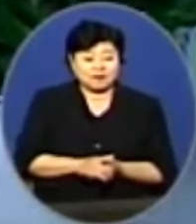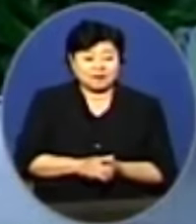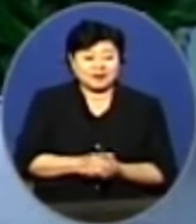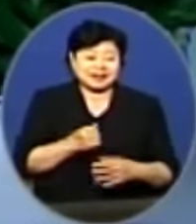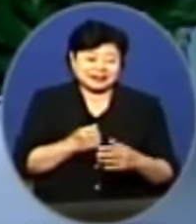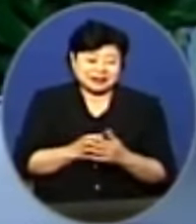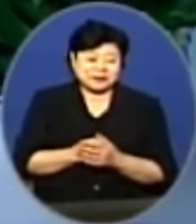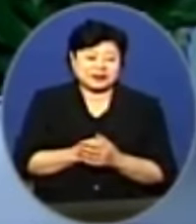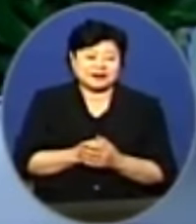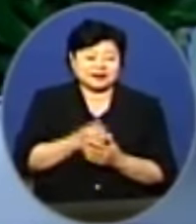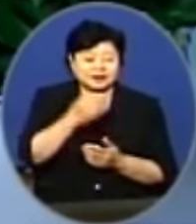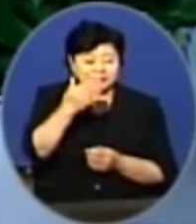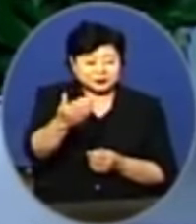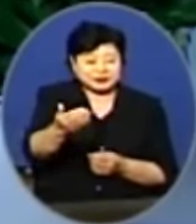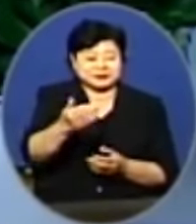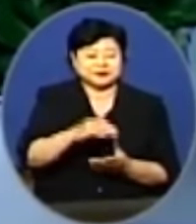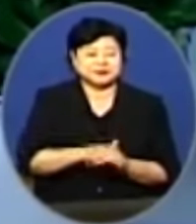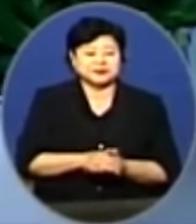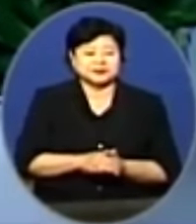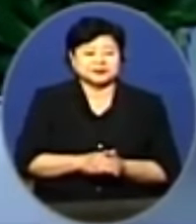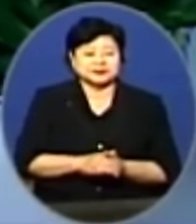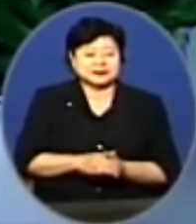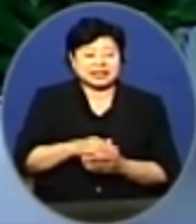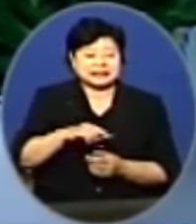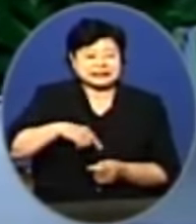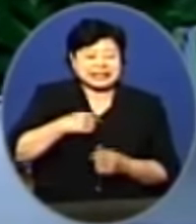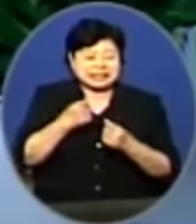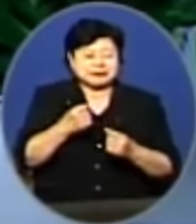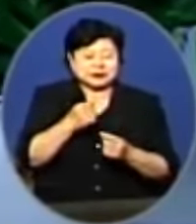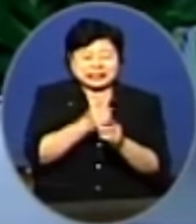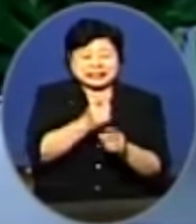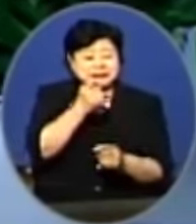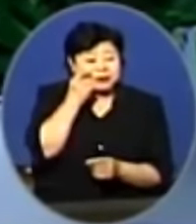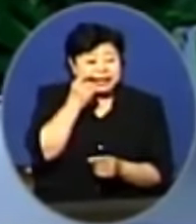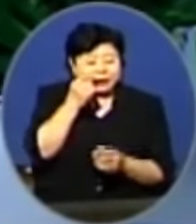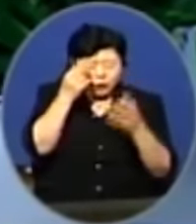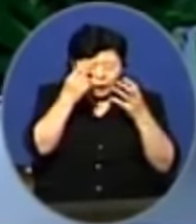그러므로 여러분께서 자기 힘으로 이길 수 없는